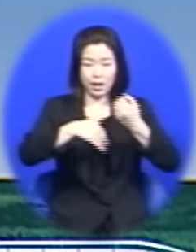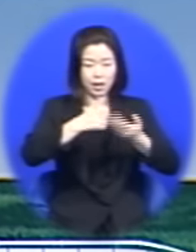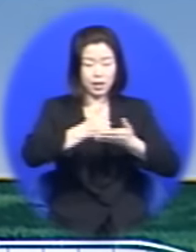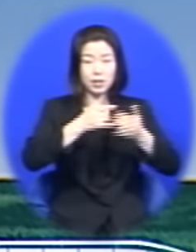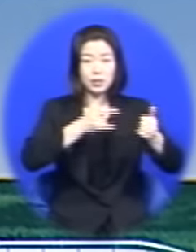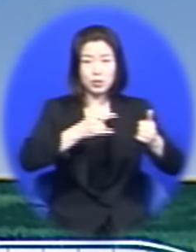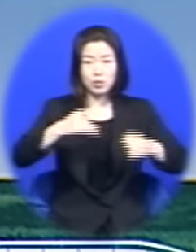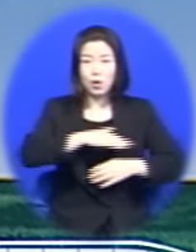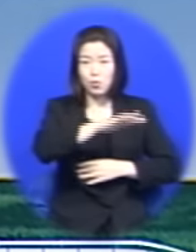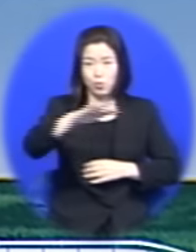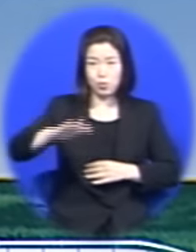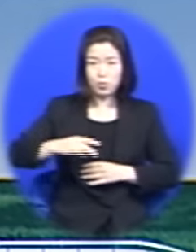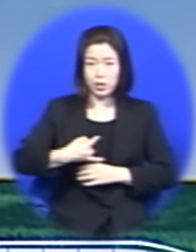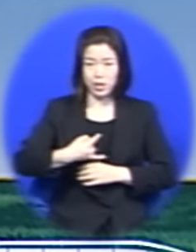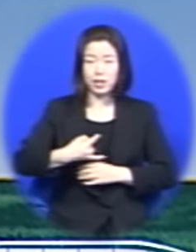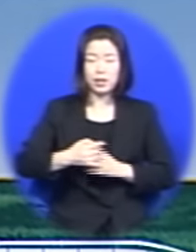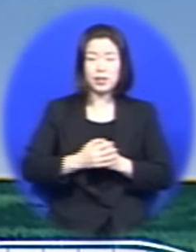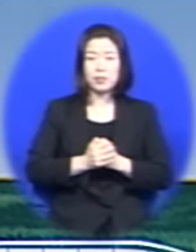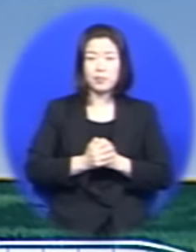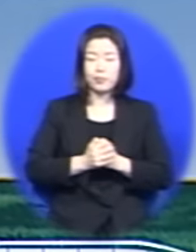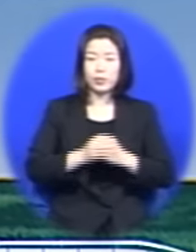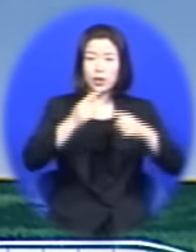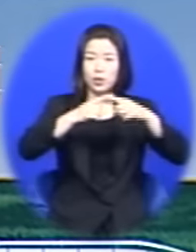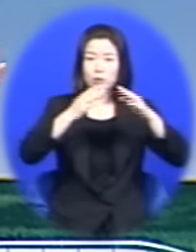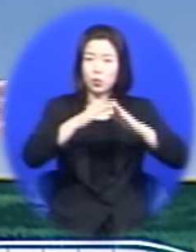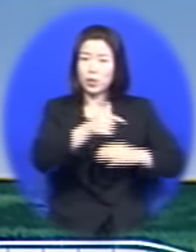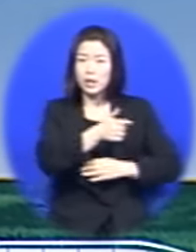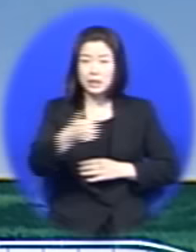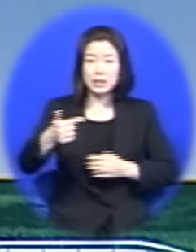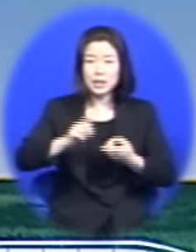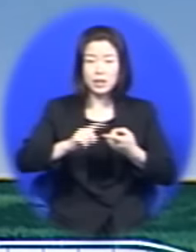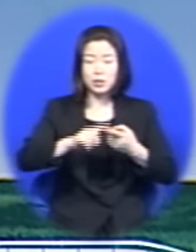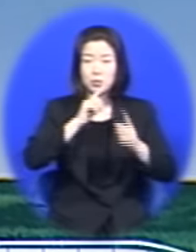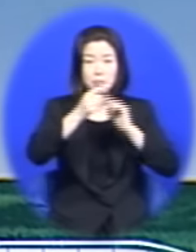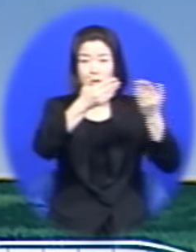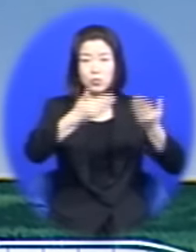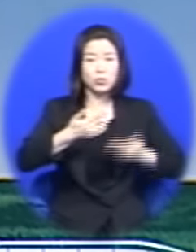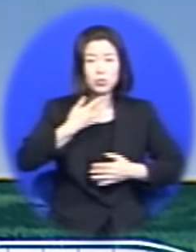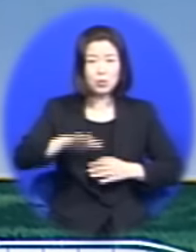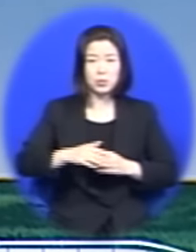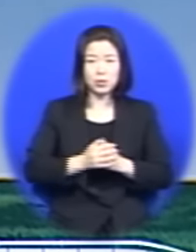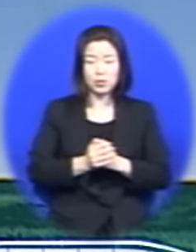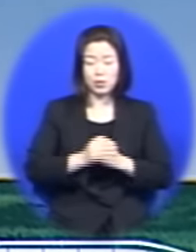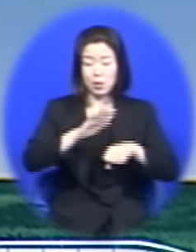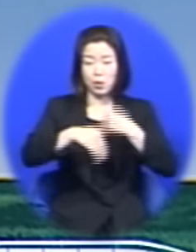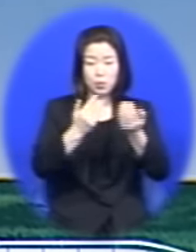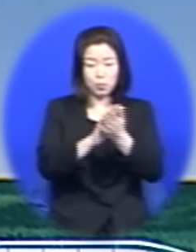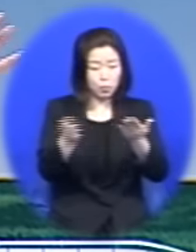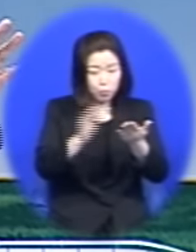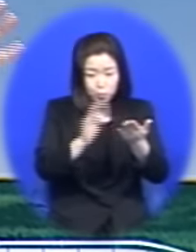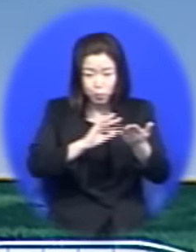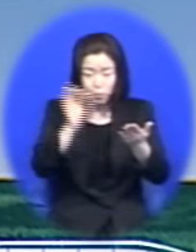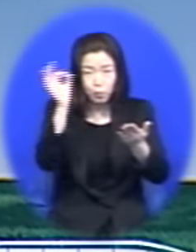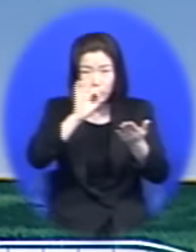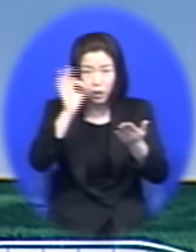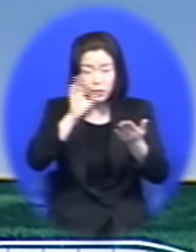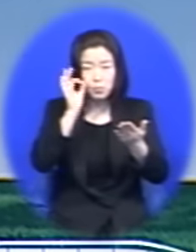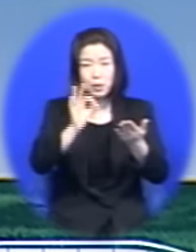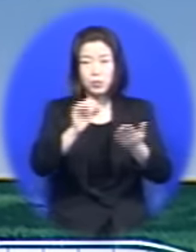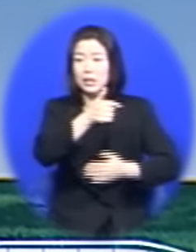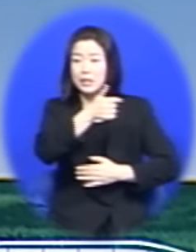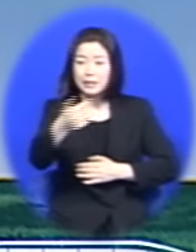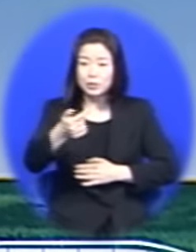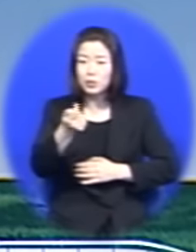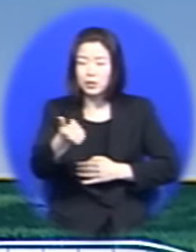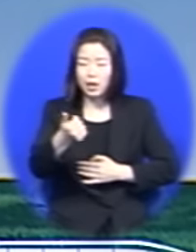하나님께서 우리에게 교회 크기에 대해서 말씀 안 하셨어요. 성경에 아무리 뒤져봐도 큰 교회, 작은